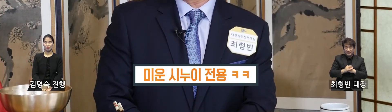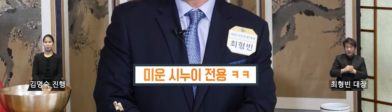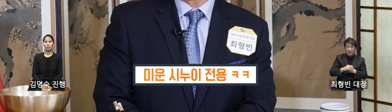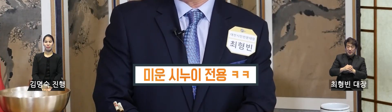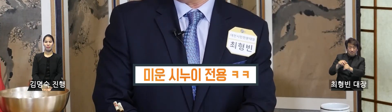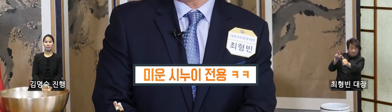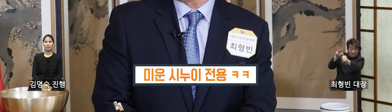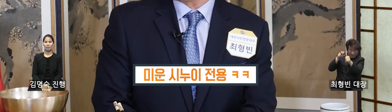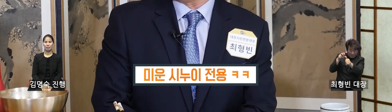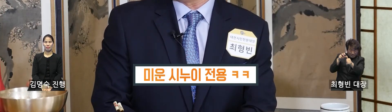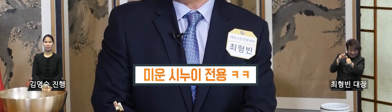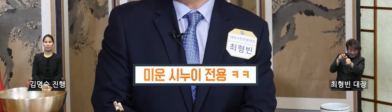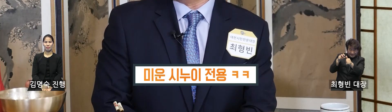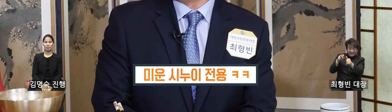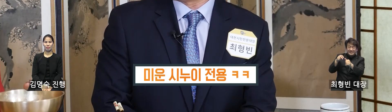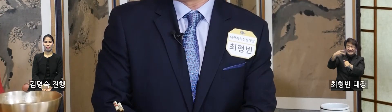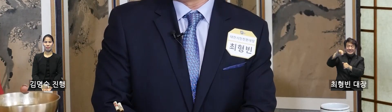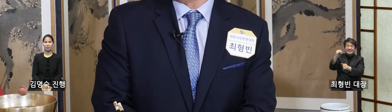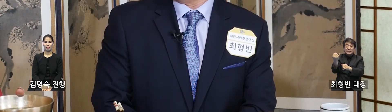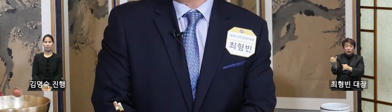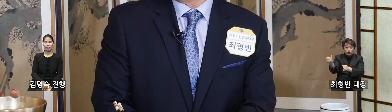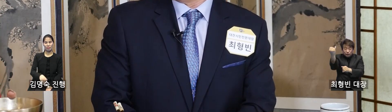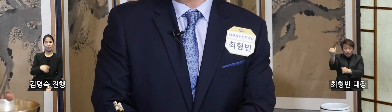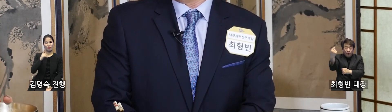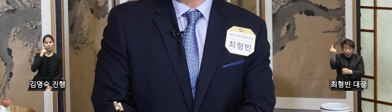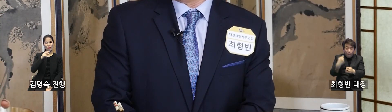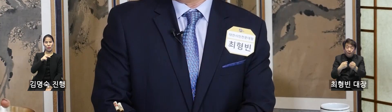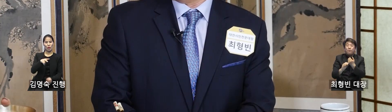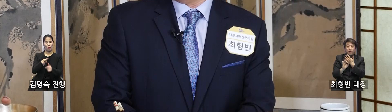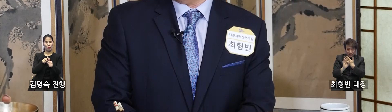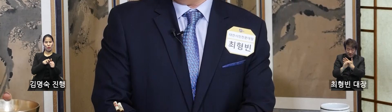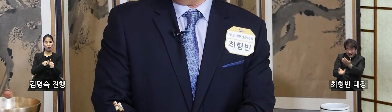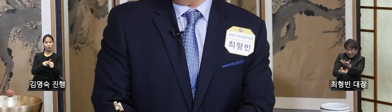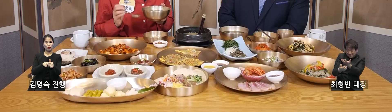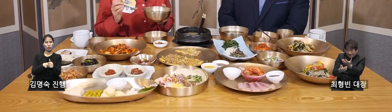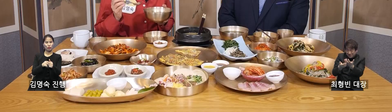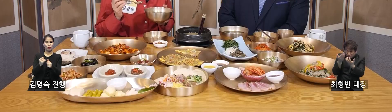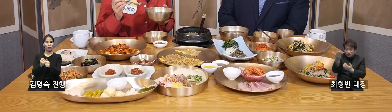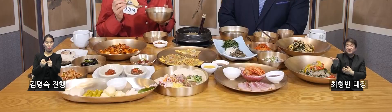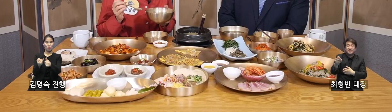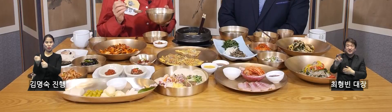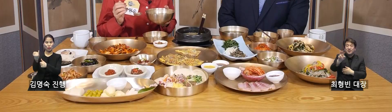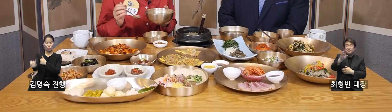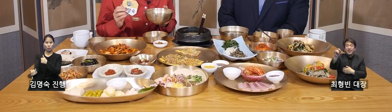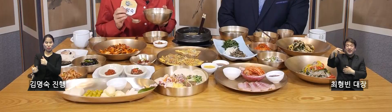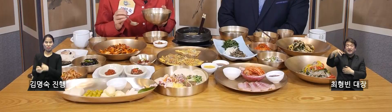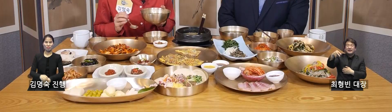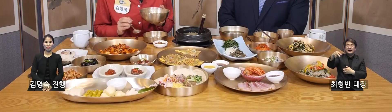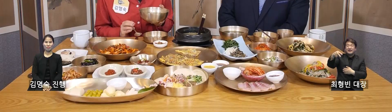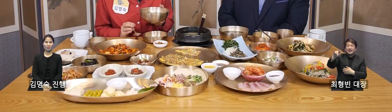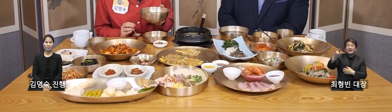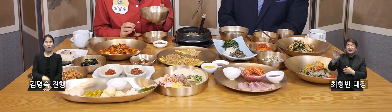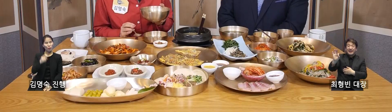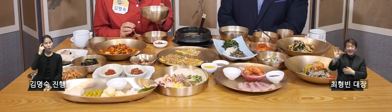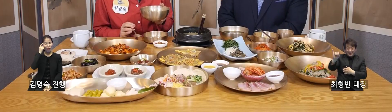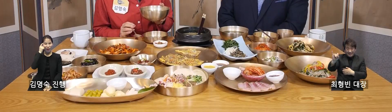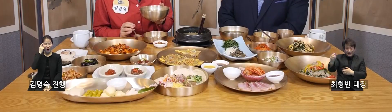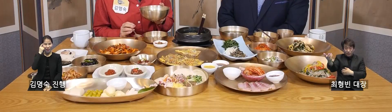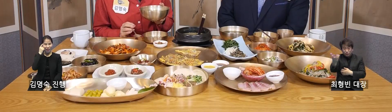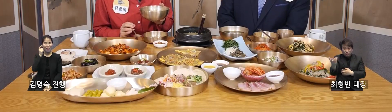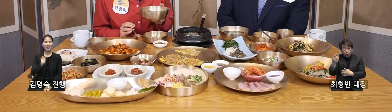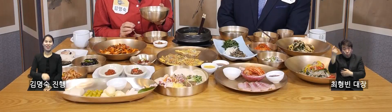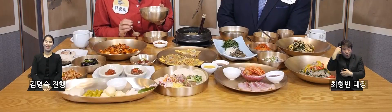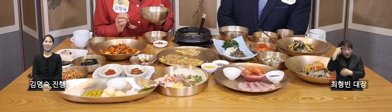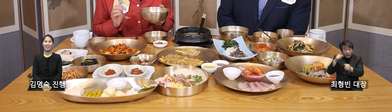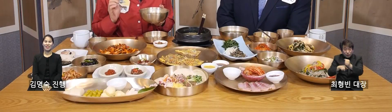뭐니 끓여 준다 는 매생이 국이 줘 음 심을 앗뜨거 어 왜 그렇죠 3 왜